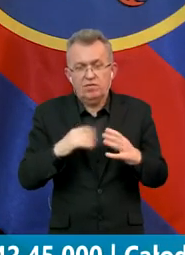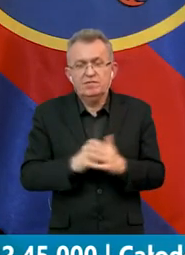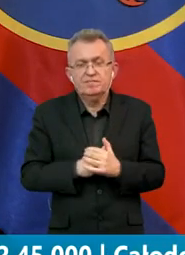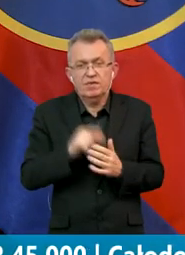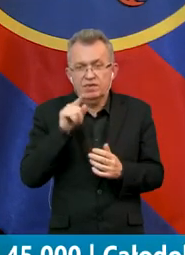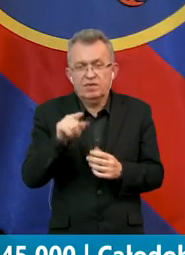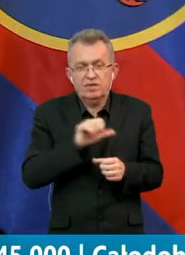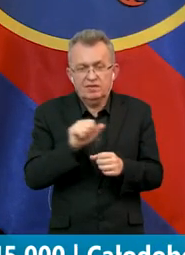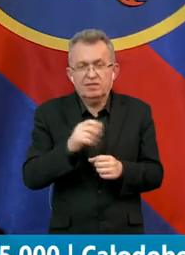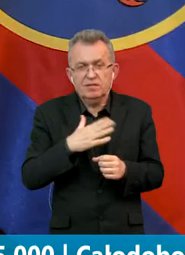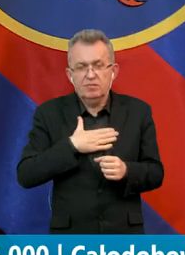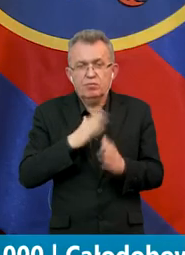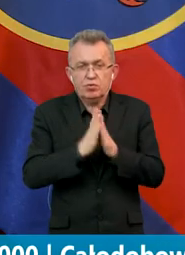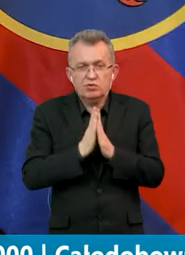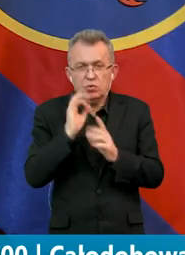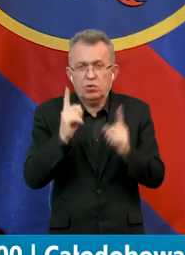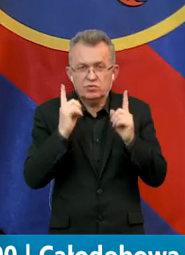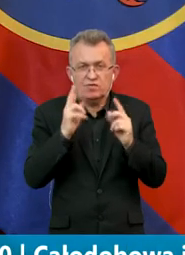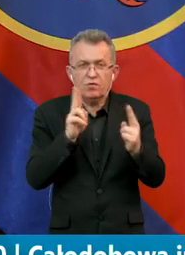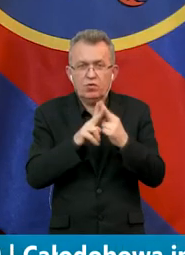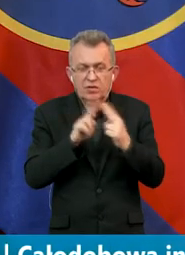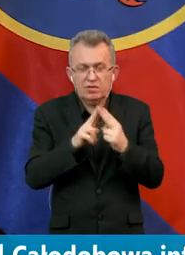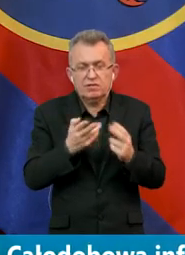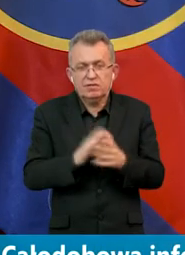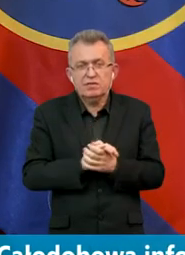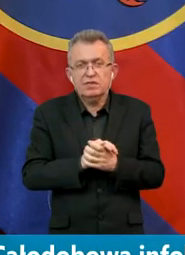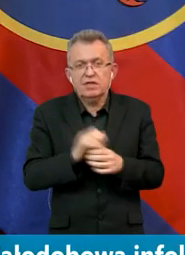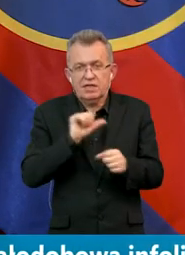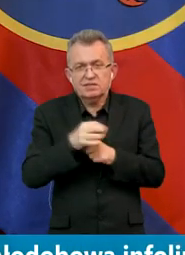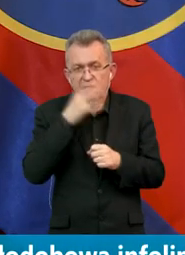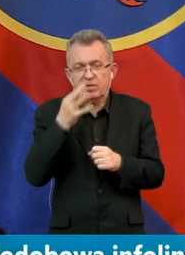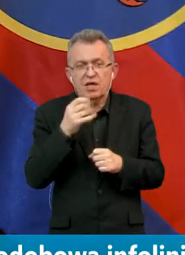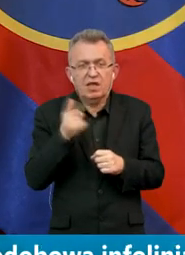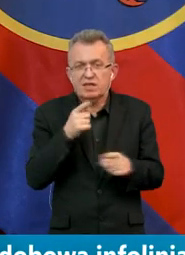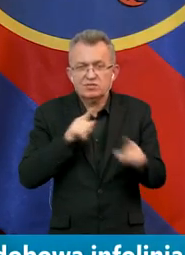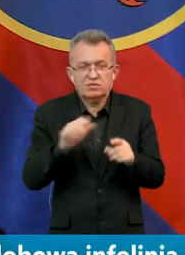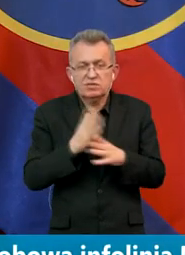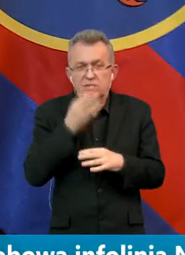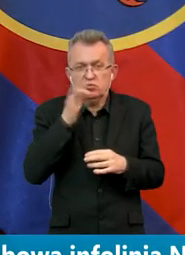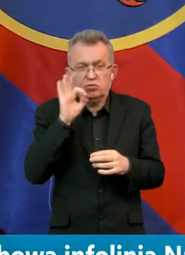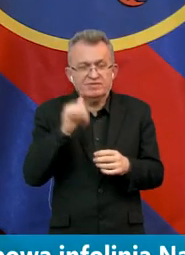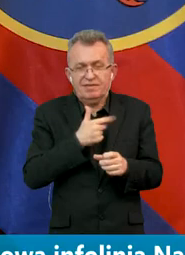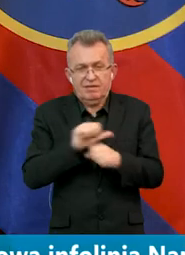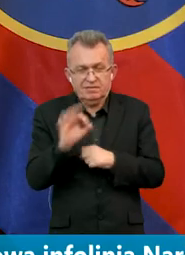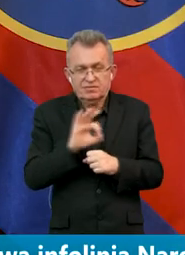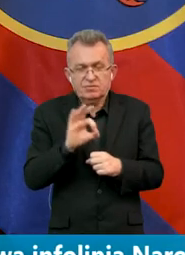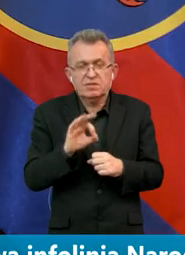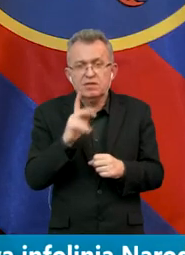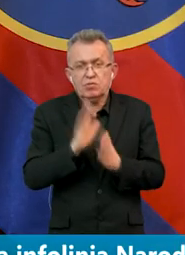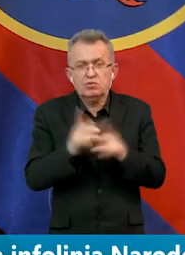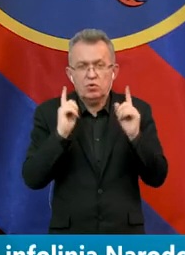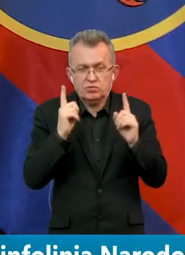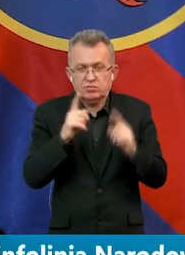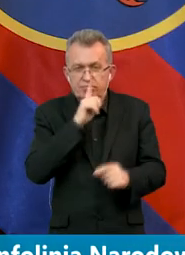Też bardzo proszę o ostrożność w kontaktach. Jest lepiej, ale to nie oznacza, że jest bardzo dobrze. Dlatego